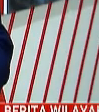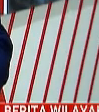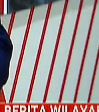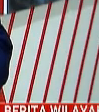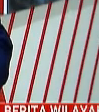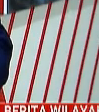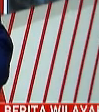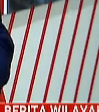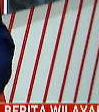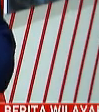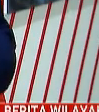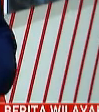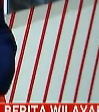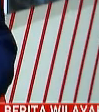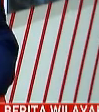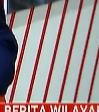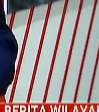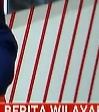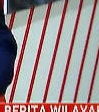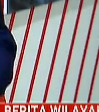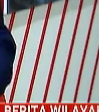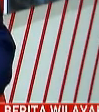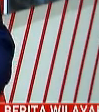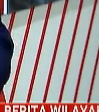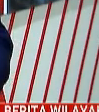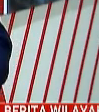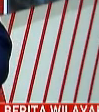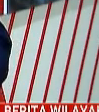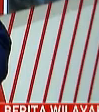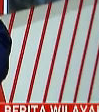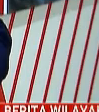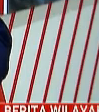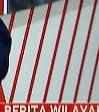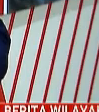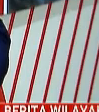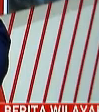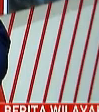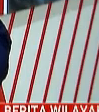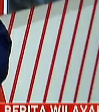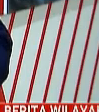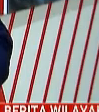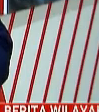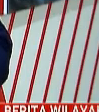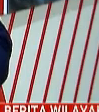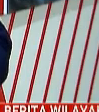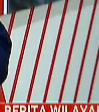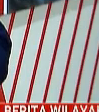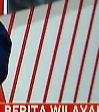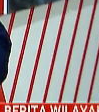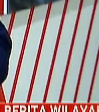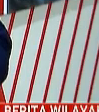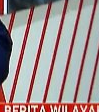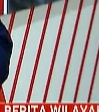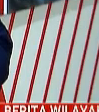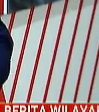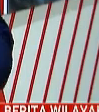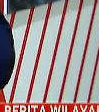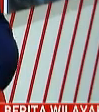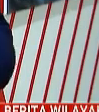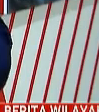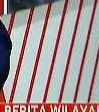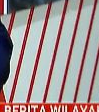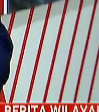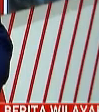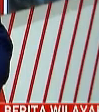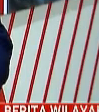segi penyampaian maklumat, teknologi digital dan juga media baru. Menerusi slogan teman setia anda,